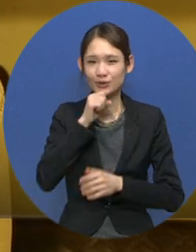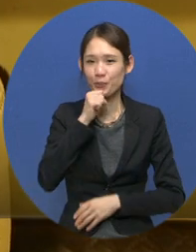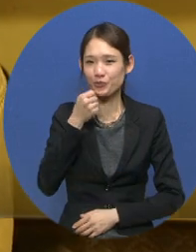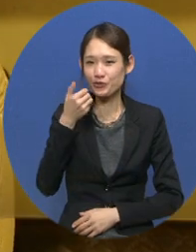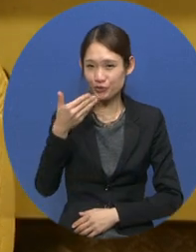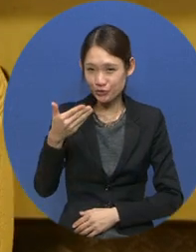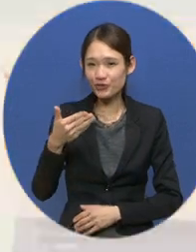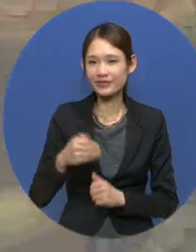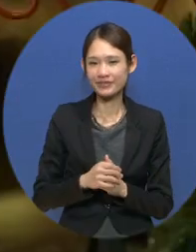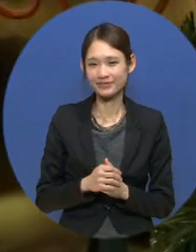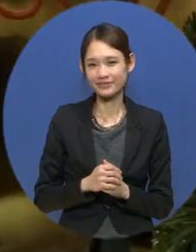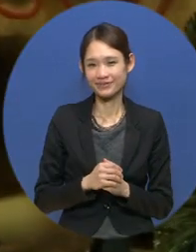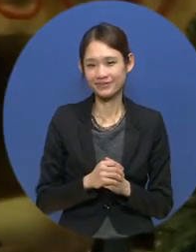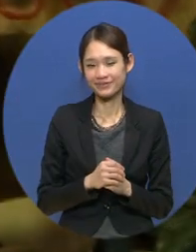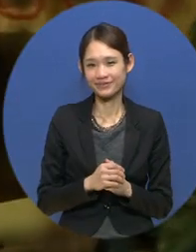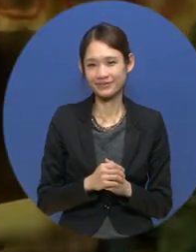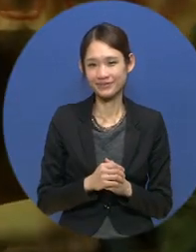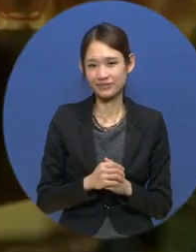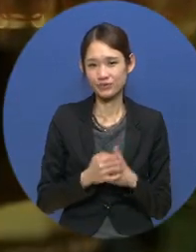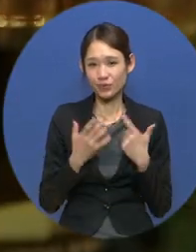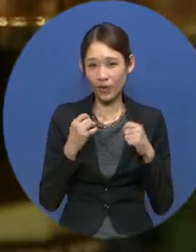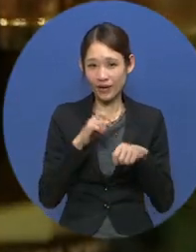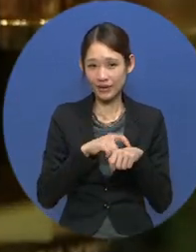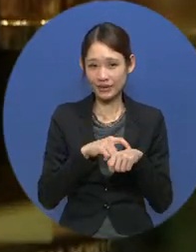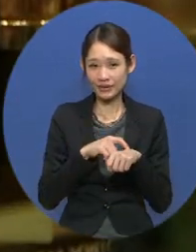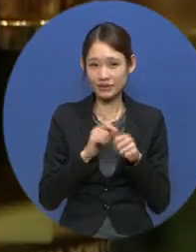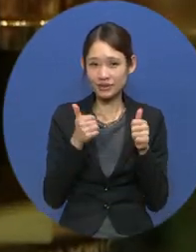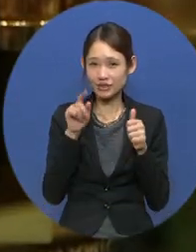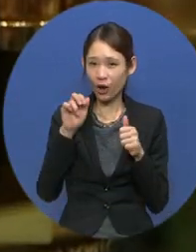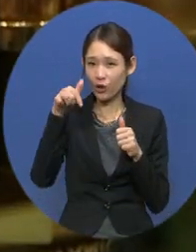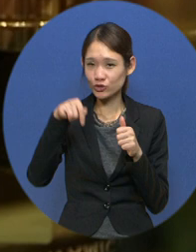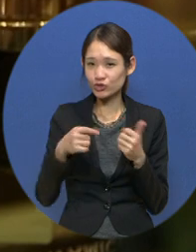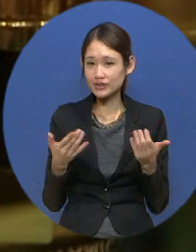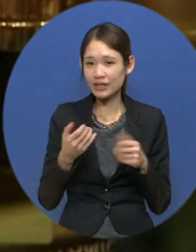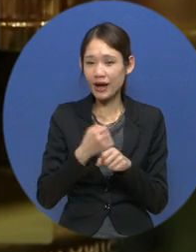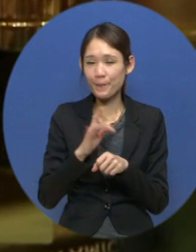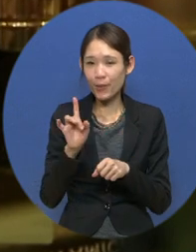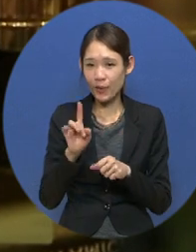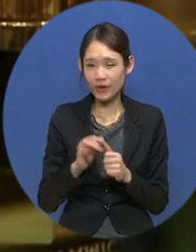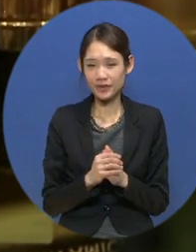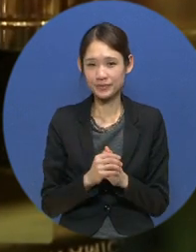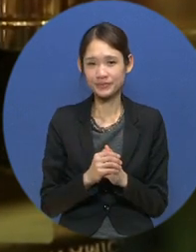주겠습니다. 같은 시각 혁준 씨는 뭘 하고 있을까요?